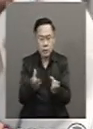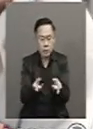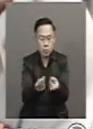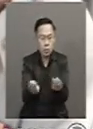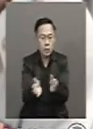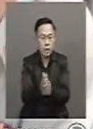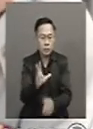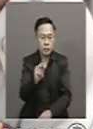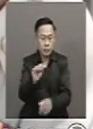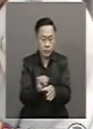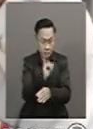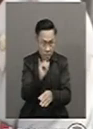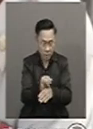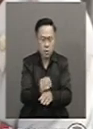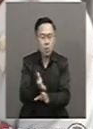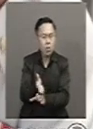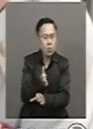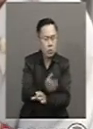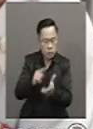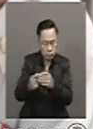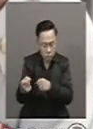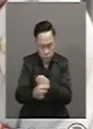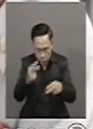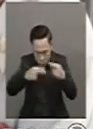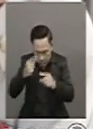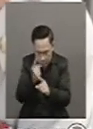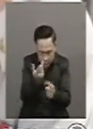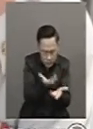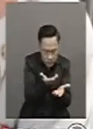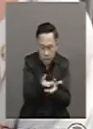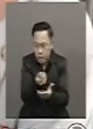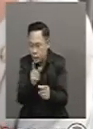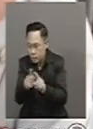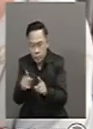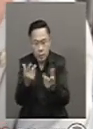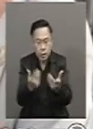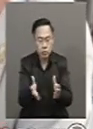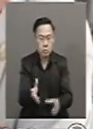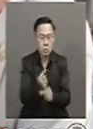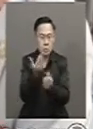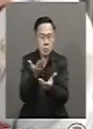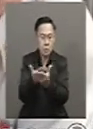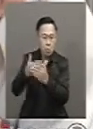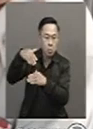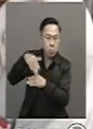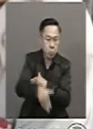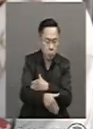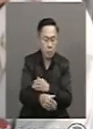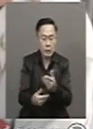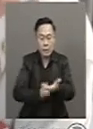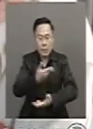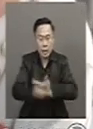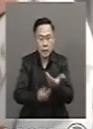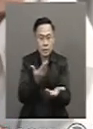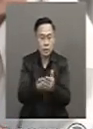พอ 2-3 วันก่อนที่จะเริ่มเกี่ยวข้าวก็ไปสำรวจตรวจสอบราคาตลาดปรากฏว่าข้าวเปลือกขายได้ตันละ